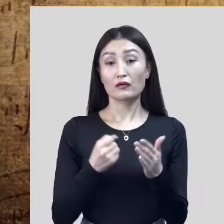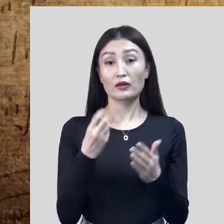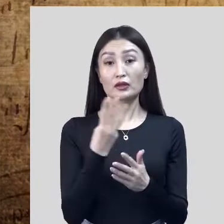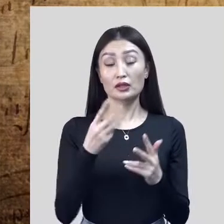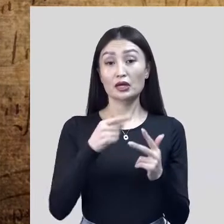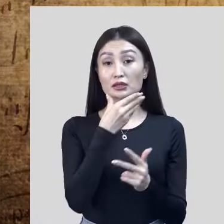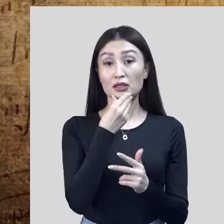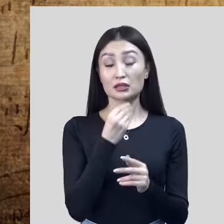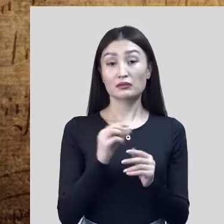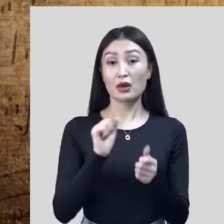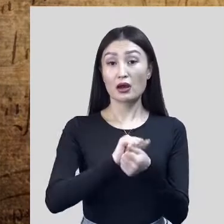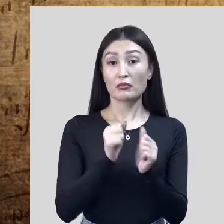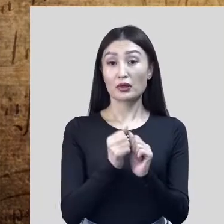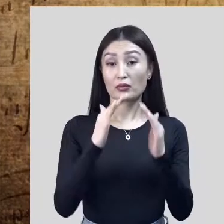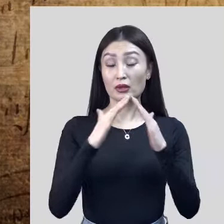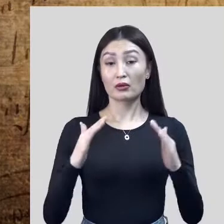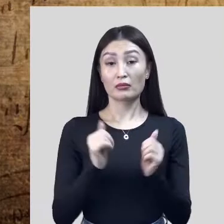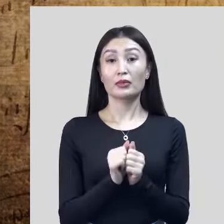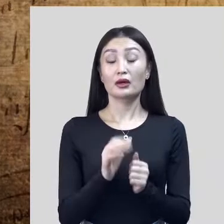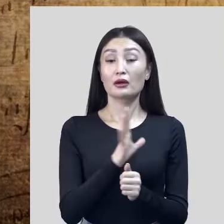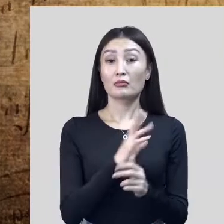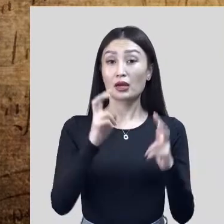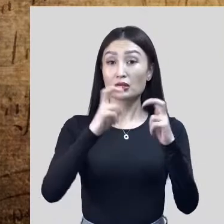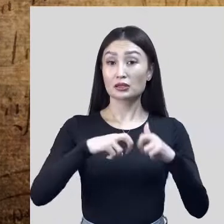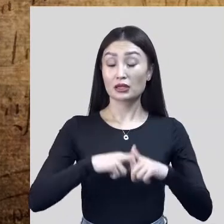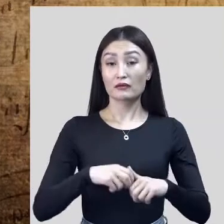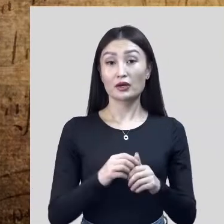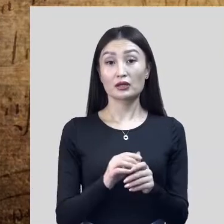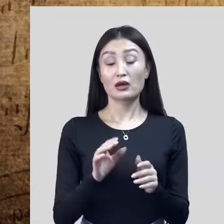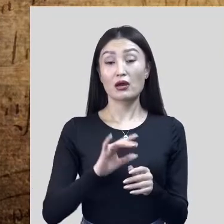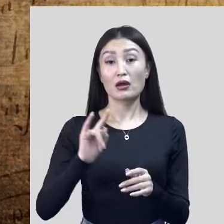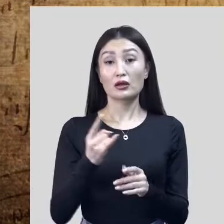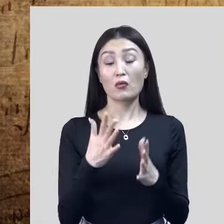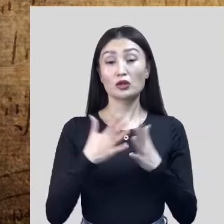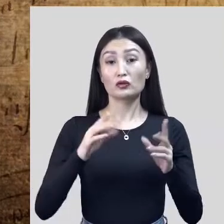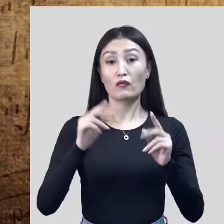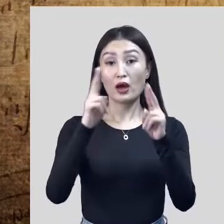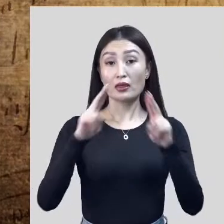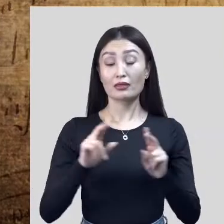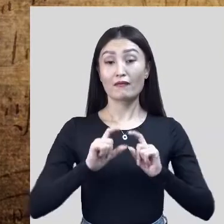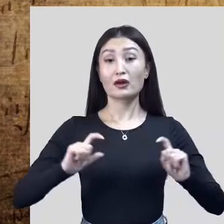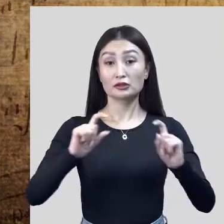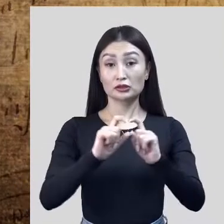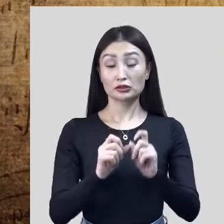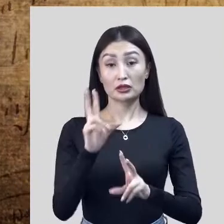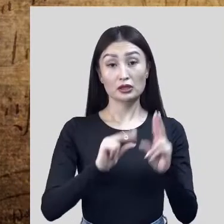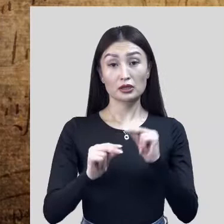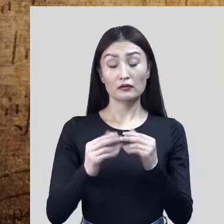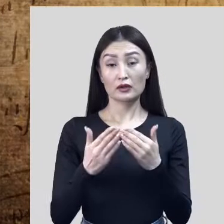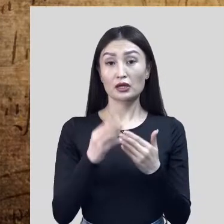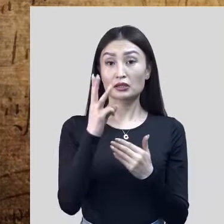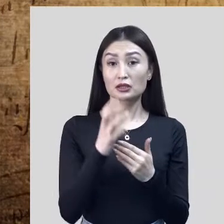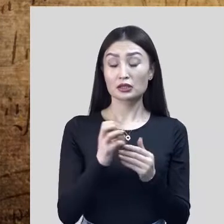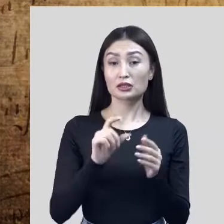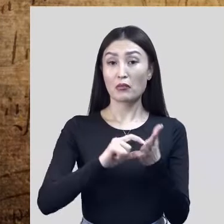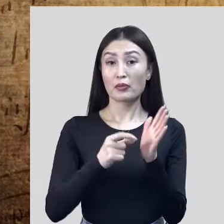нашей эры с красивыми каменными домами. Были исследованы также развалины большого дворца, в котором насчитывалось